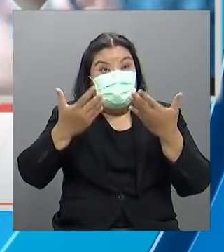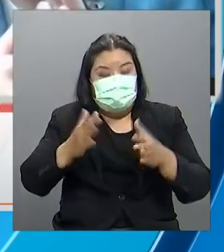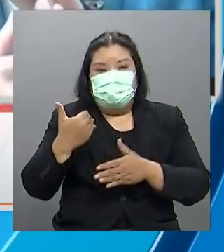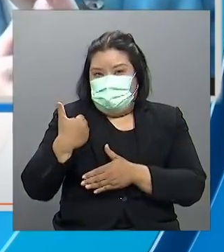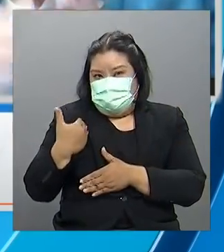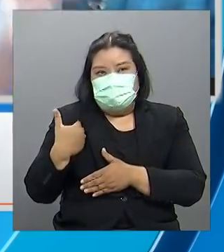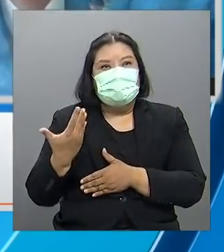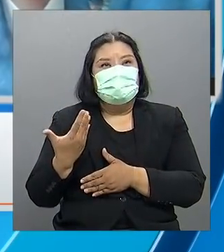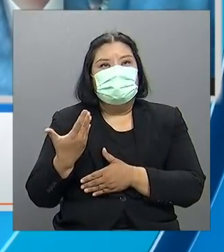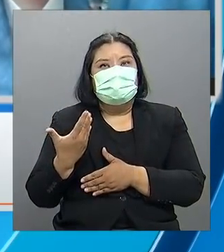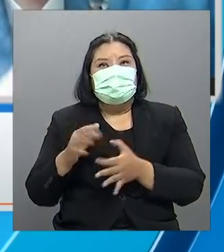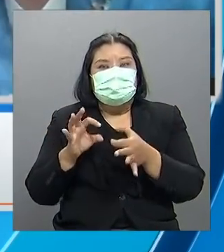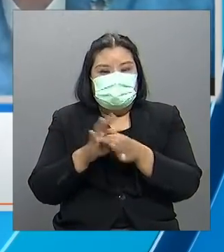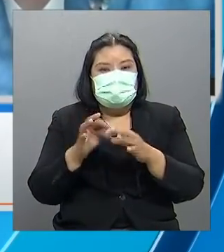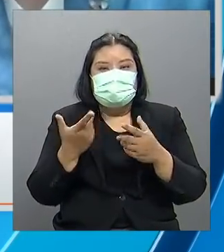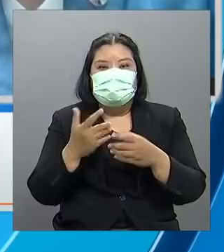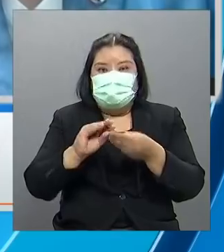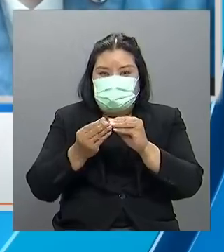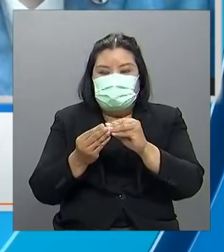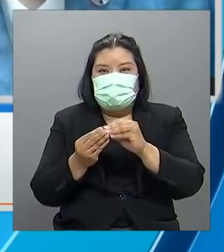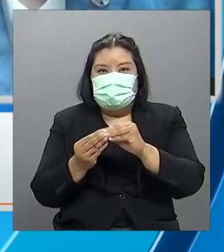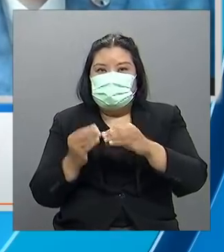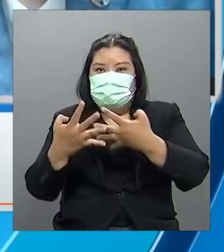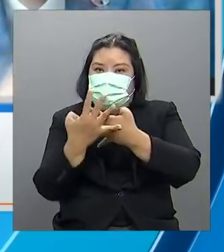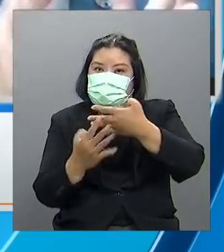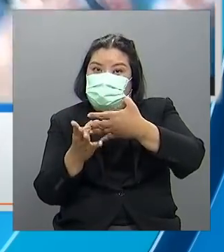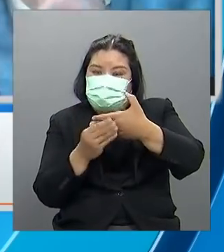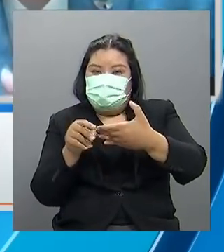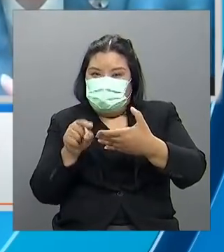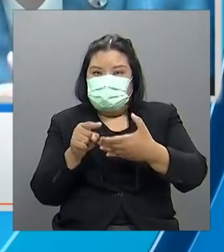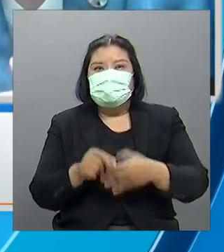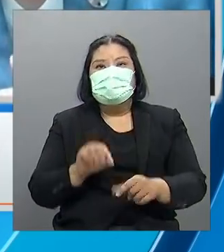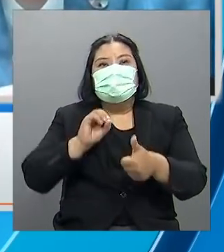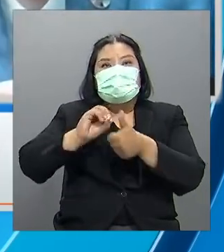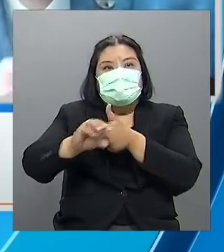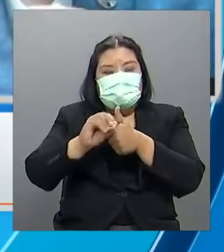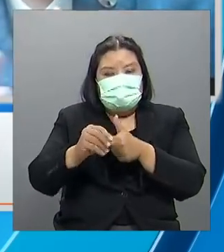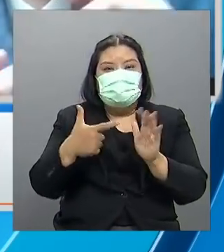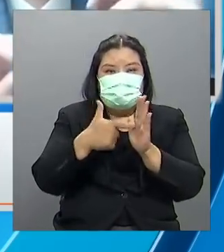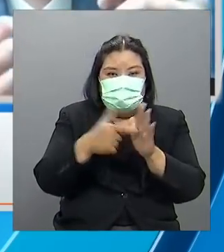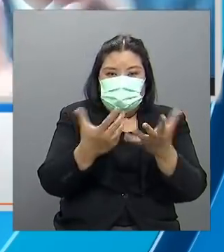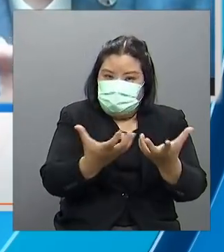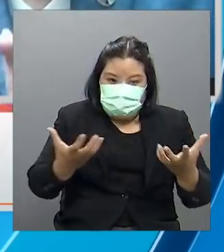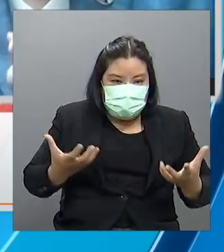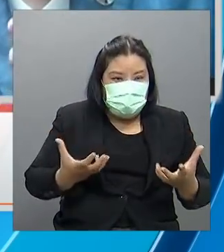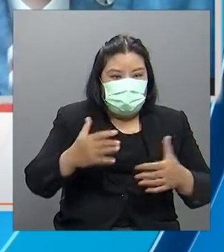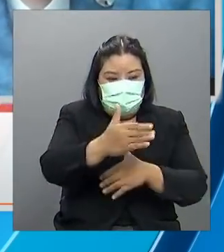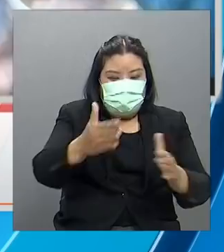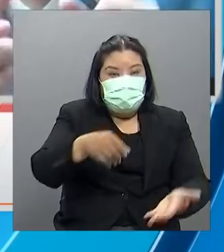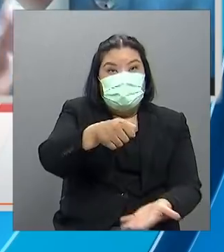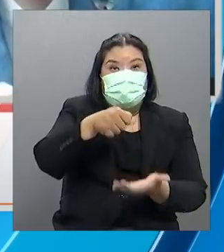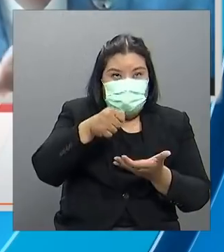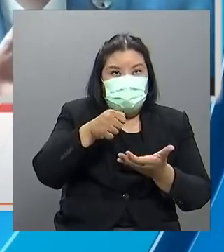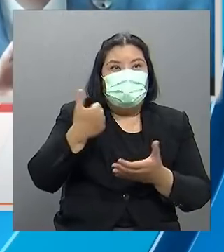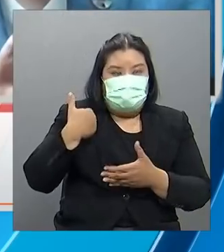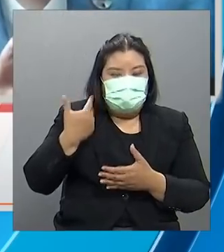Line Official ตัวนี้จะมีคำแนะนำเป็นคลิปวิดีโอแนะนำวิธีการใช้ยาและเวชภัณฑ์ต่างๆอย่างเครื่องวัดออกซิเจนปลายนิ้วก็ดีหรือ